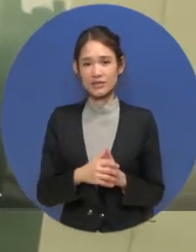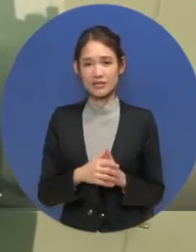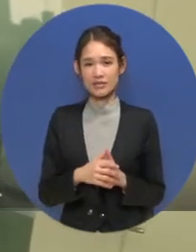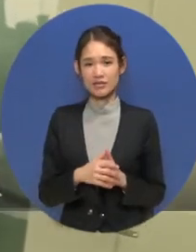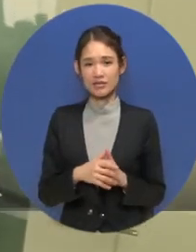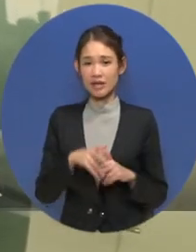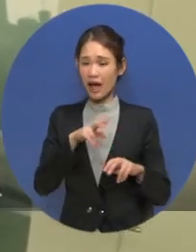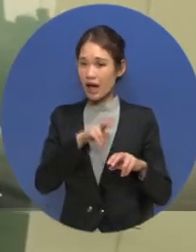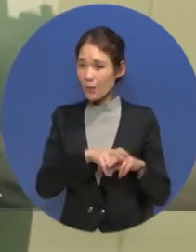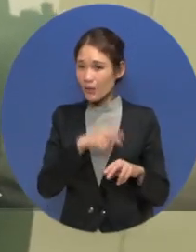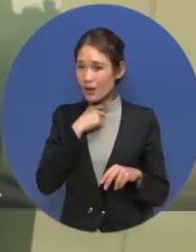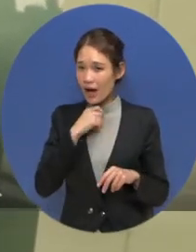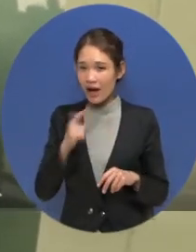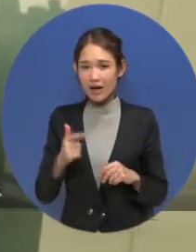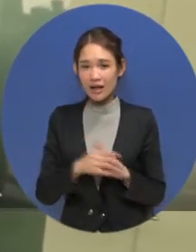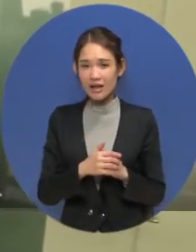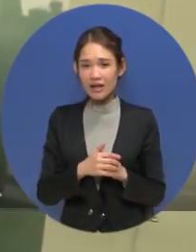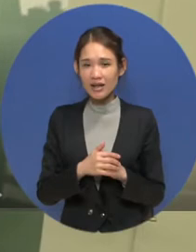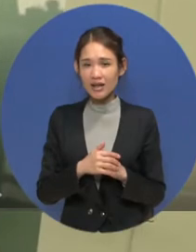처음에 다 했고